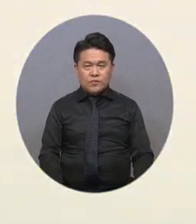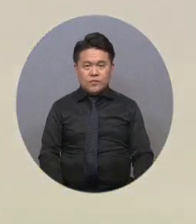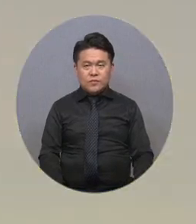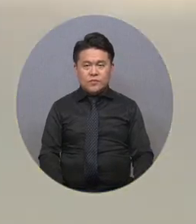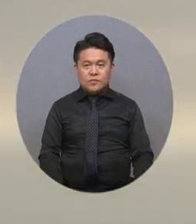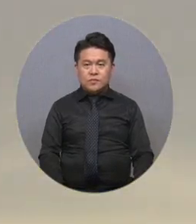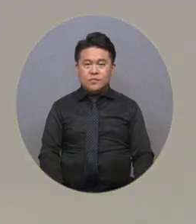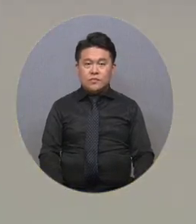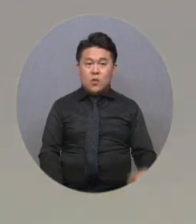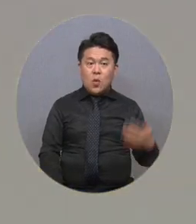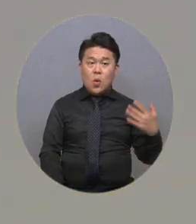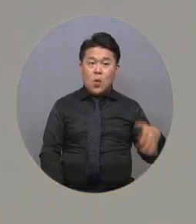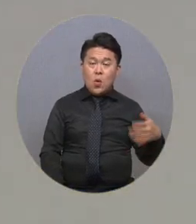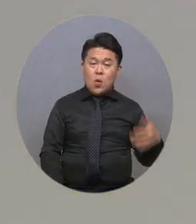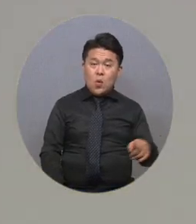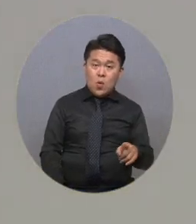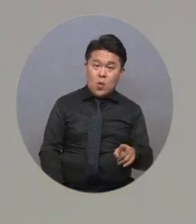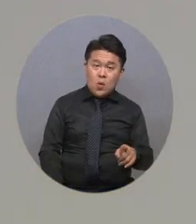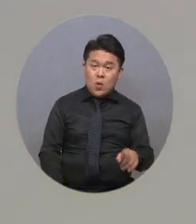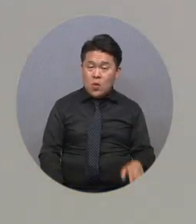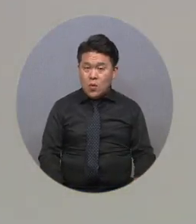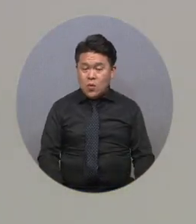어, 왼쪽. 어, 어 왼쪽에 깎였다.